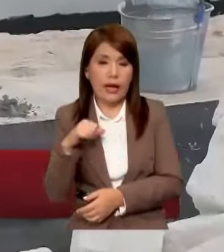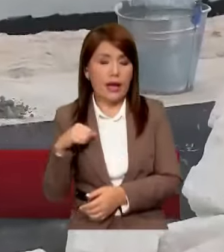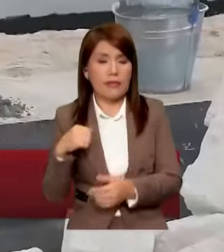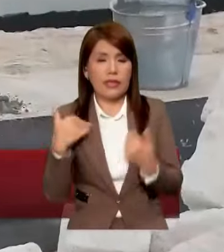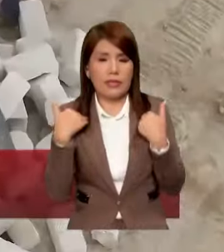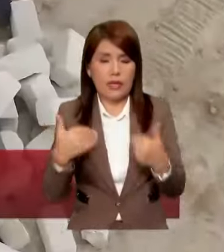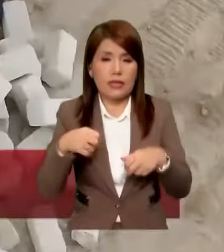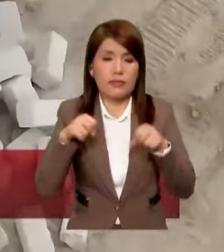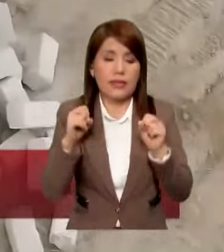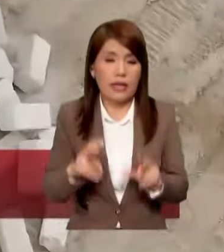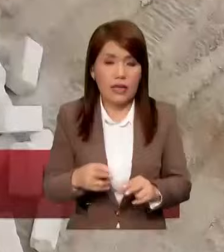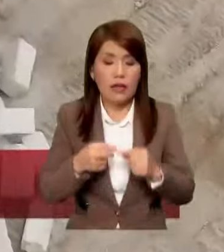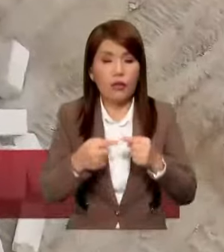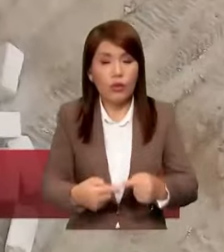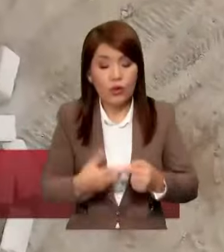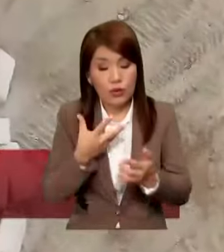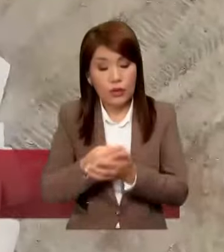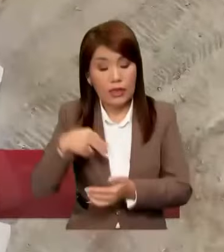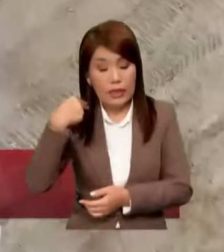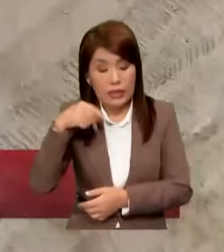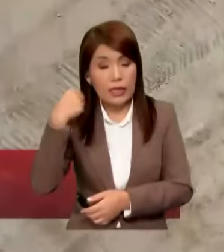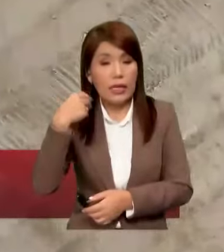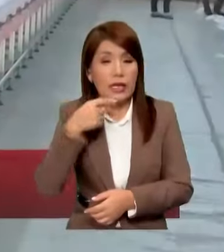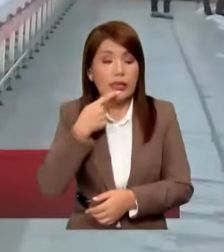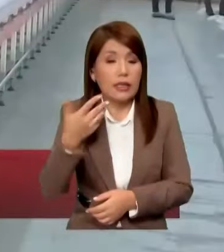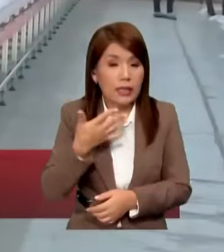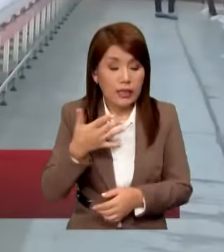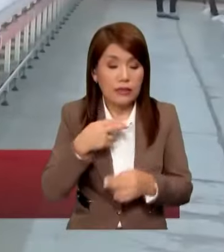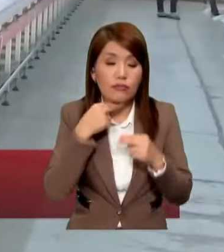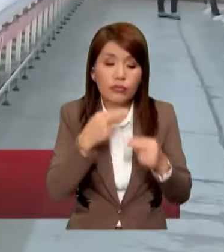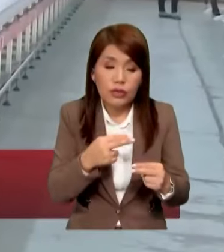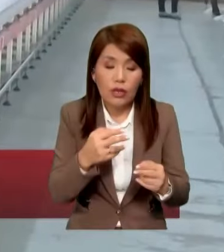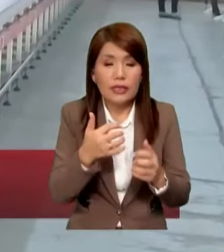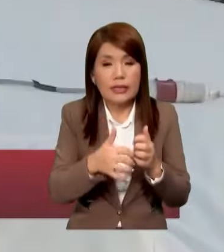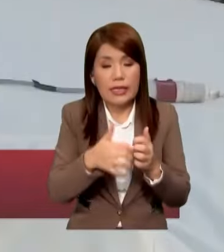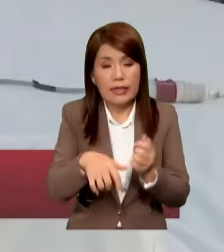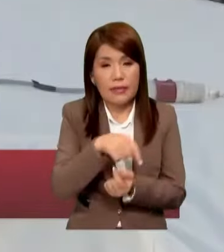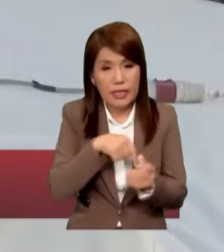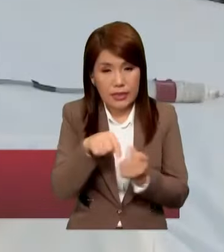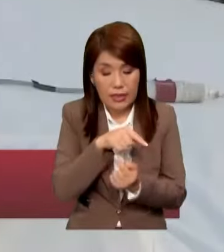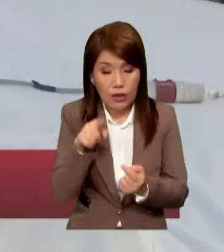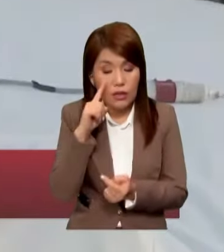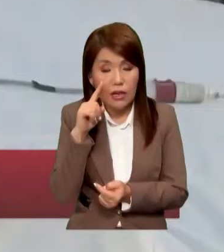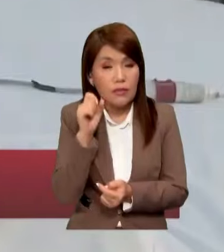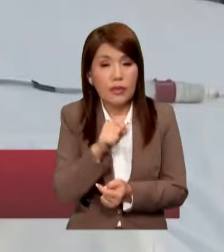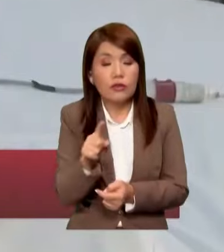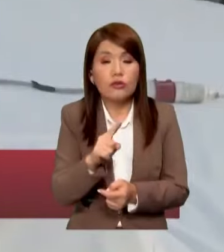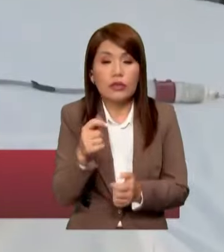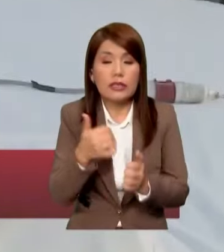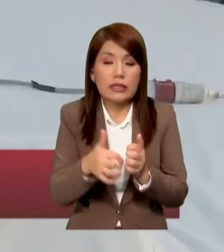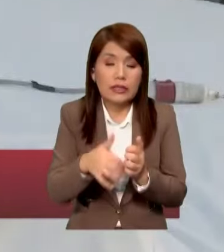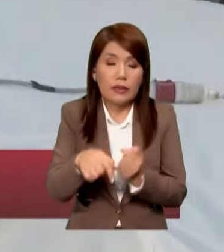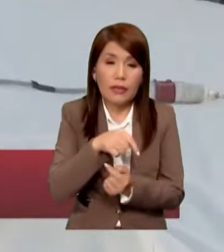сильный специалист. Конкретно в своем послании глава государства остановился на среднем бизнесе. Он напомнил, что сейчас доля